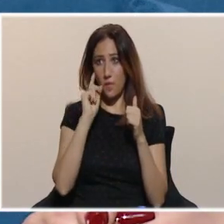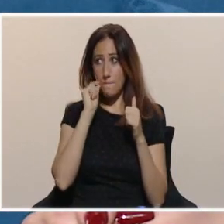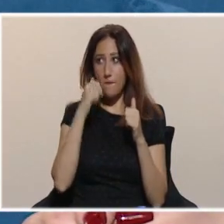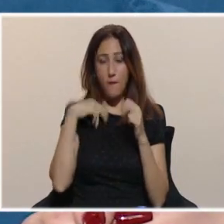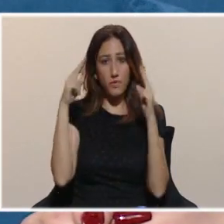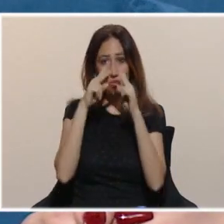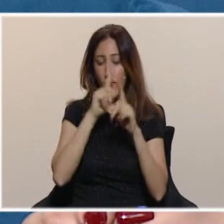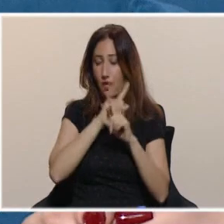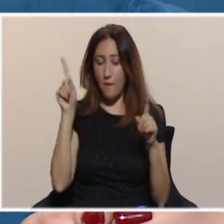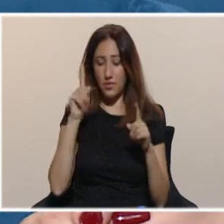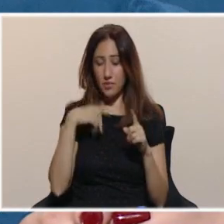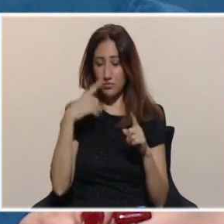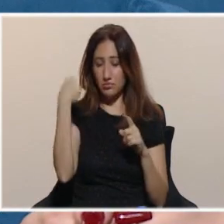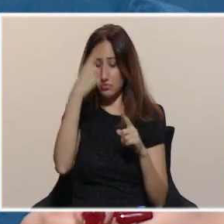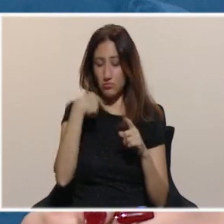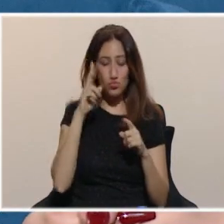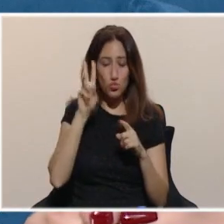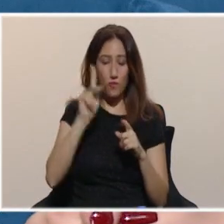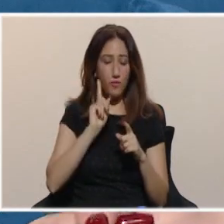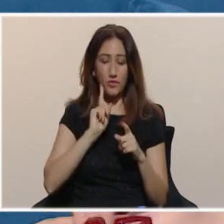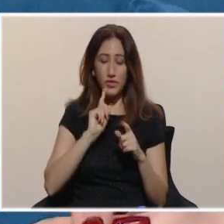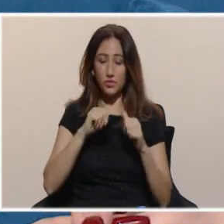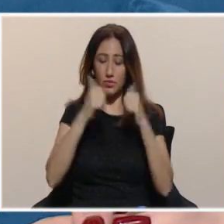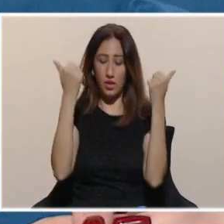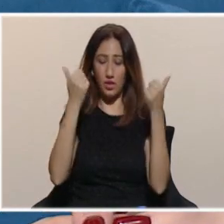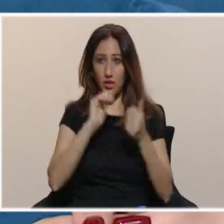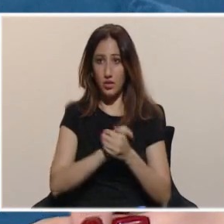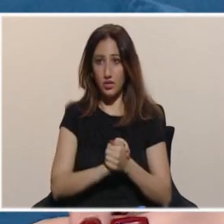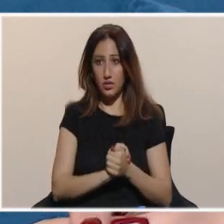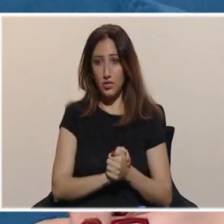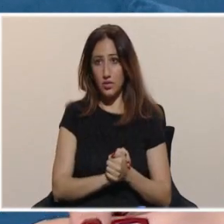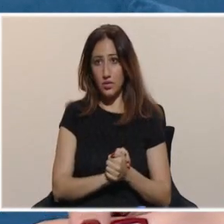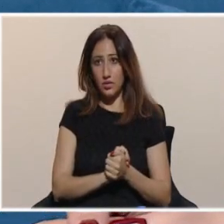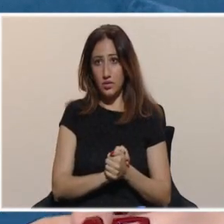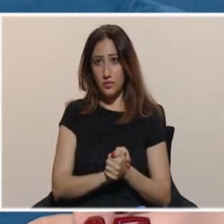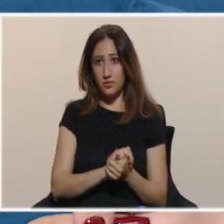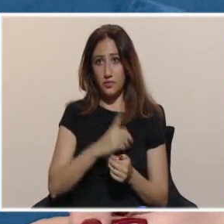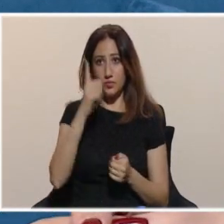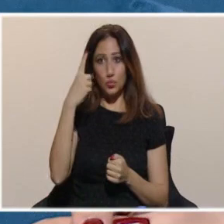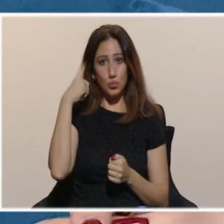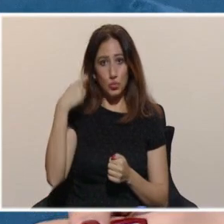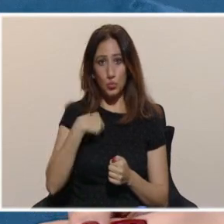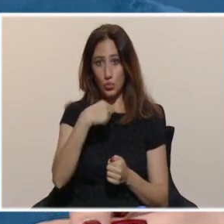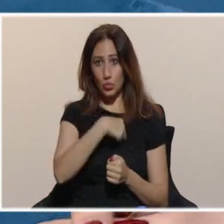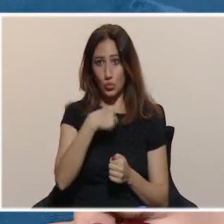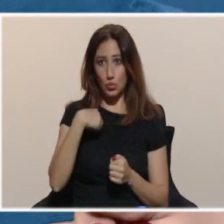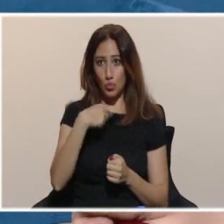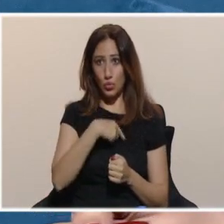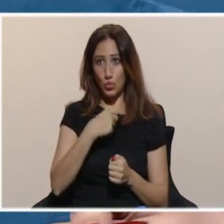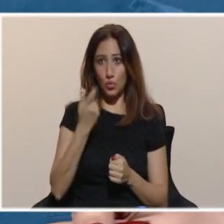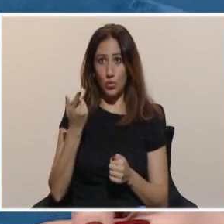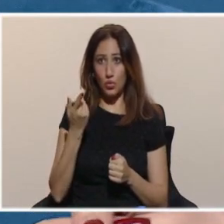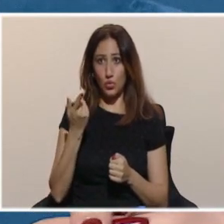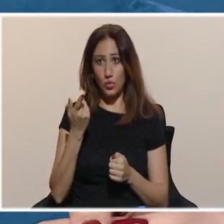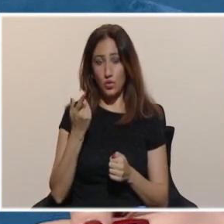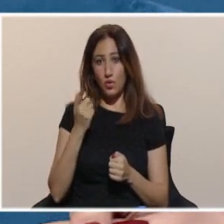ابويا مع امي ابدا. ابويا استاذ جراح كبير قوي في الكويت، بقاله في 50 سنة